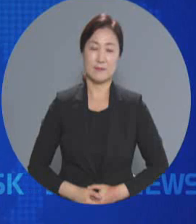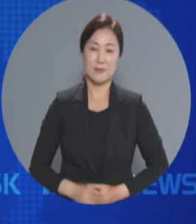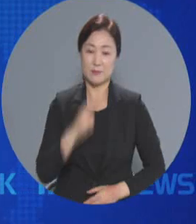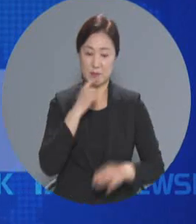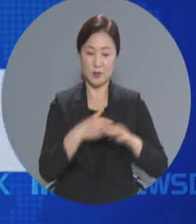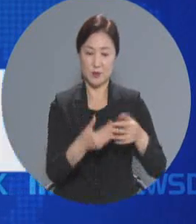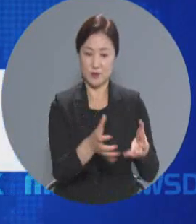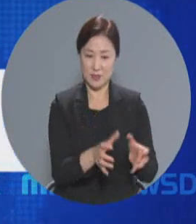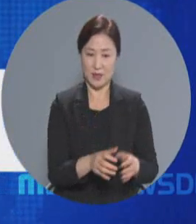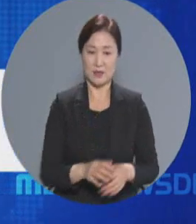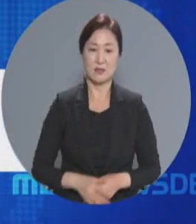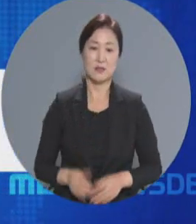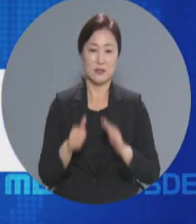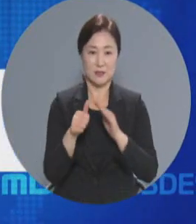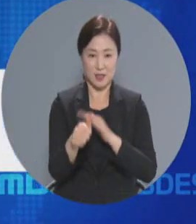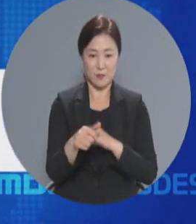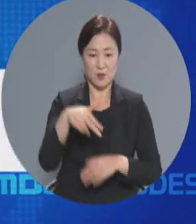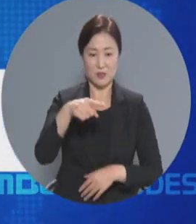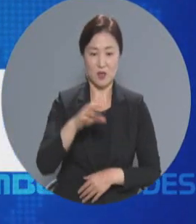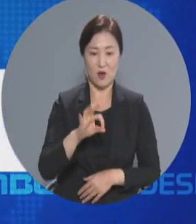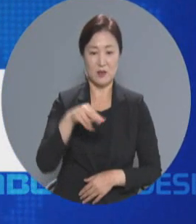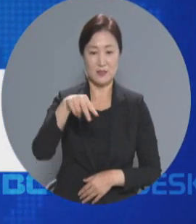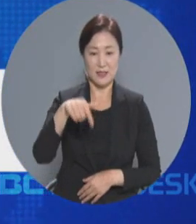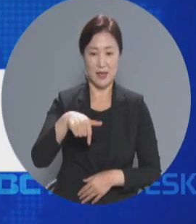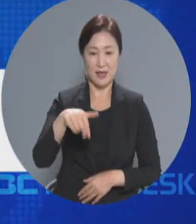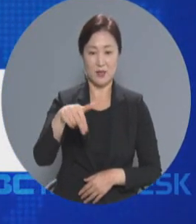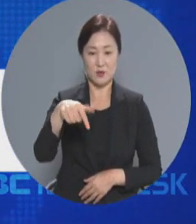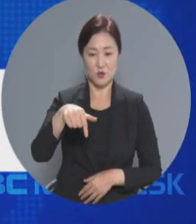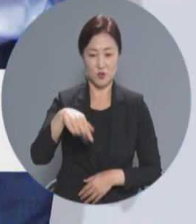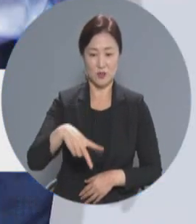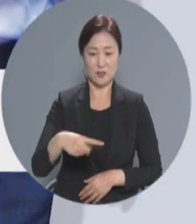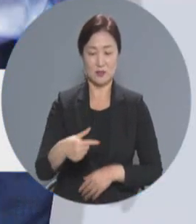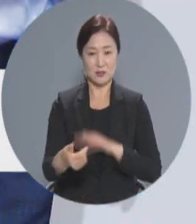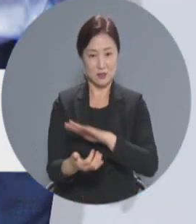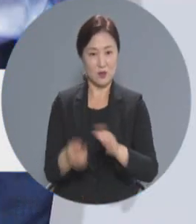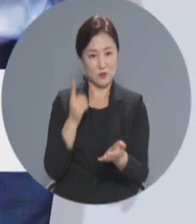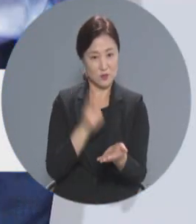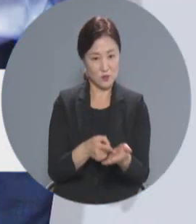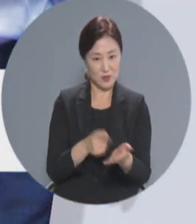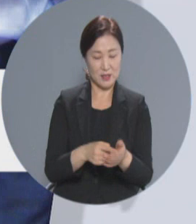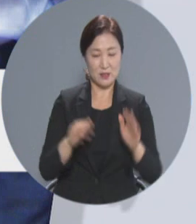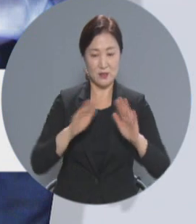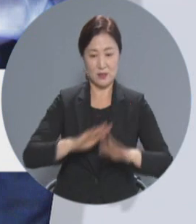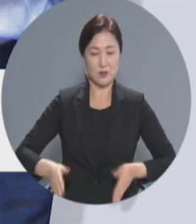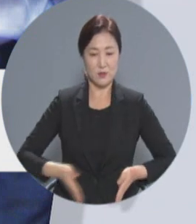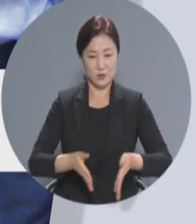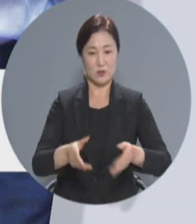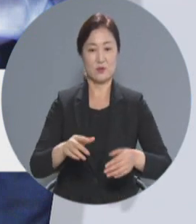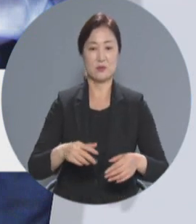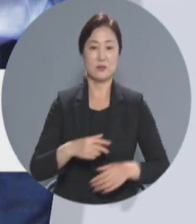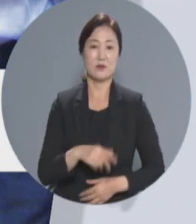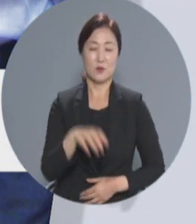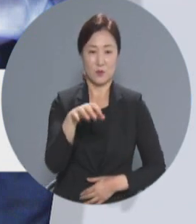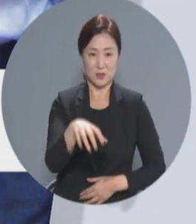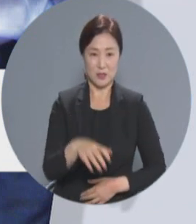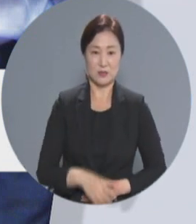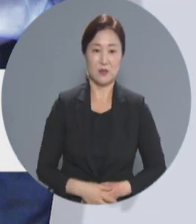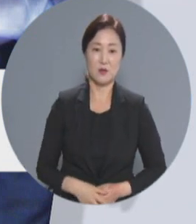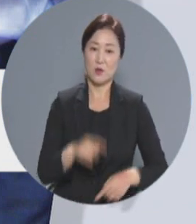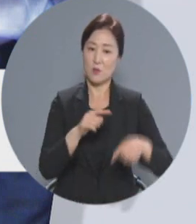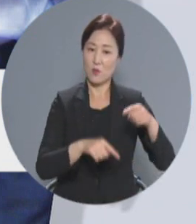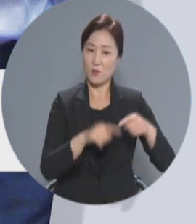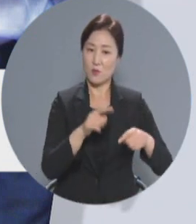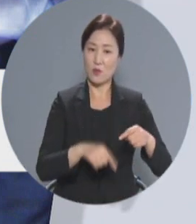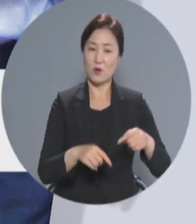더불어민주당 대권주자인 정세균 전 국무총리가 오늘 전남도 의회에서 국립의과대 설립, 목포와 충청,